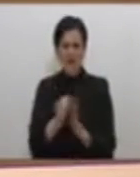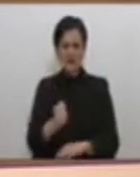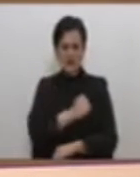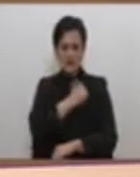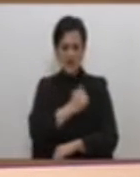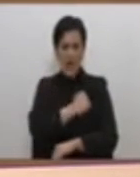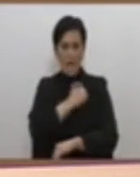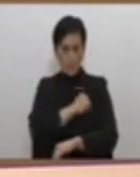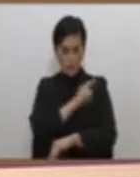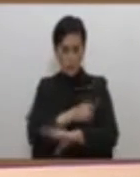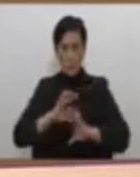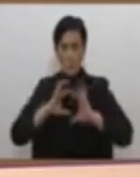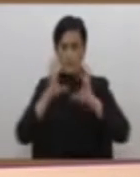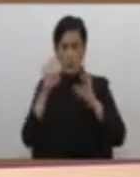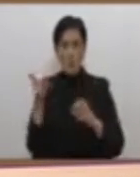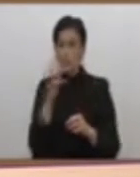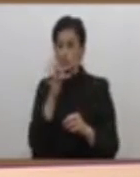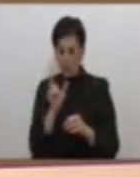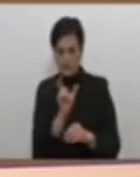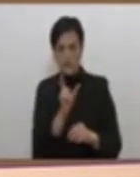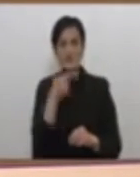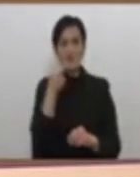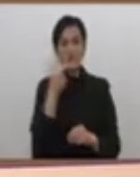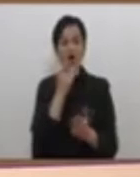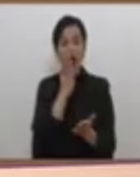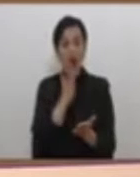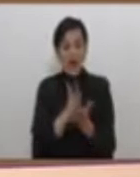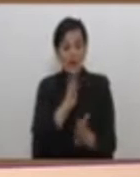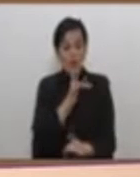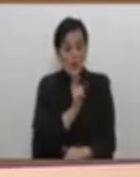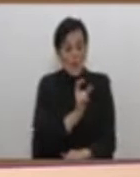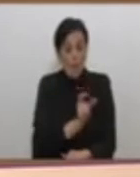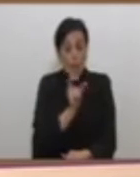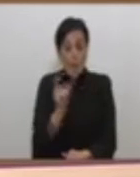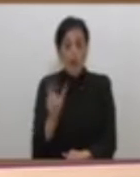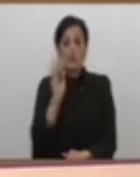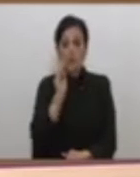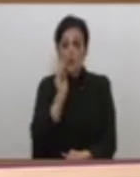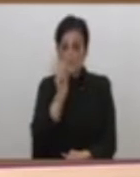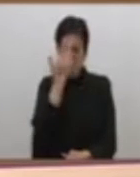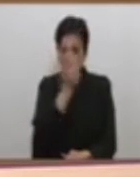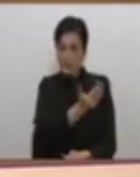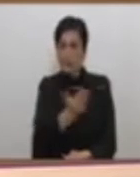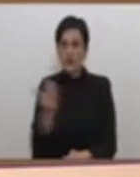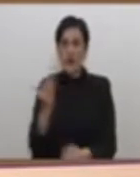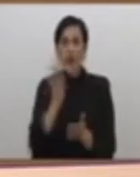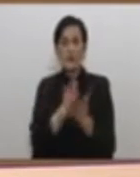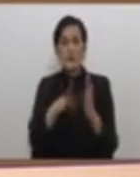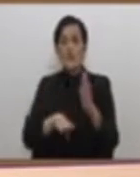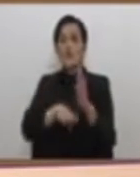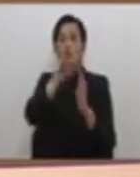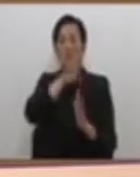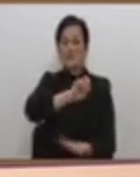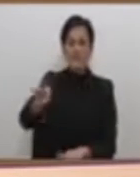ძალასთან მსოფლიოში, დრო მოძებნა და თქვა, რომ არის მომენტები, როდესაც ხალხი არის უკეთესი ვიდრე